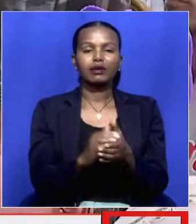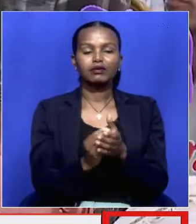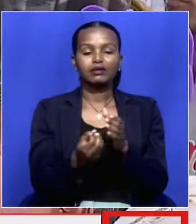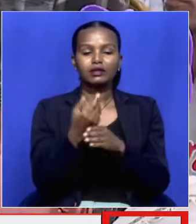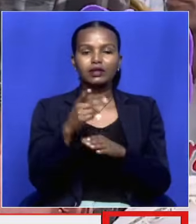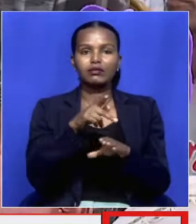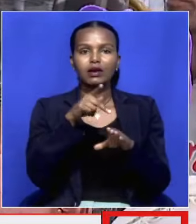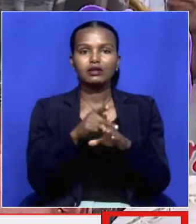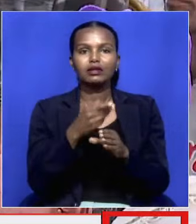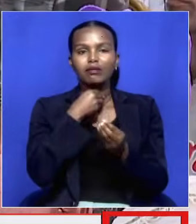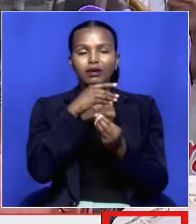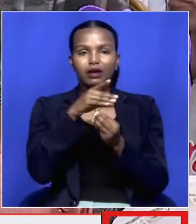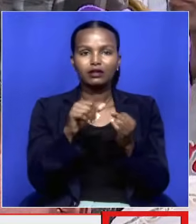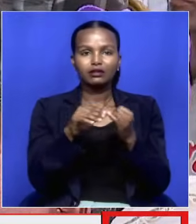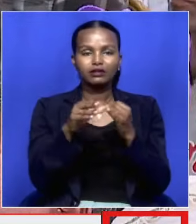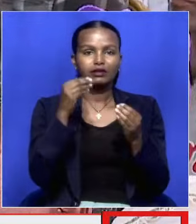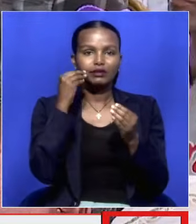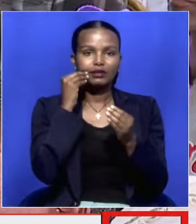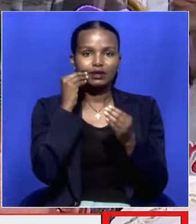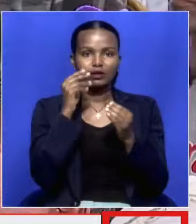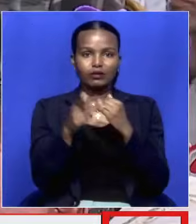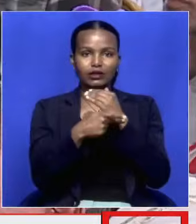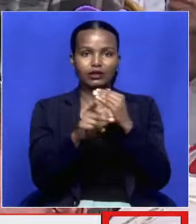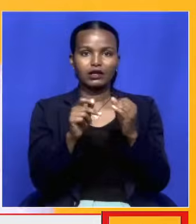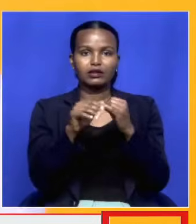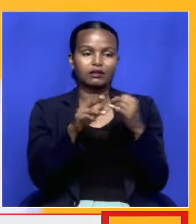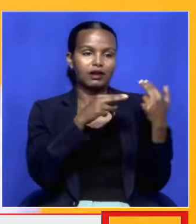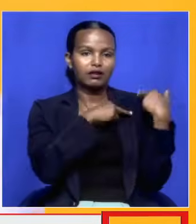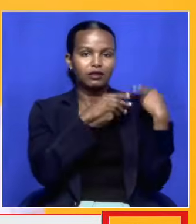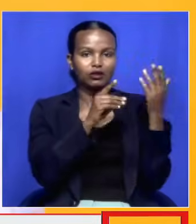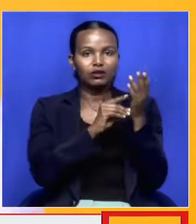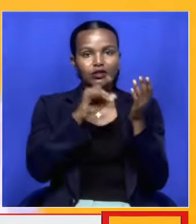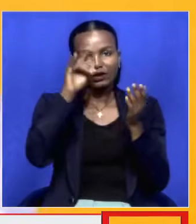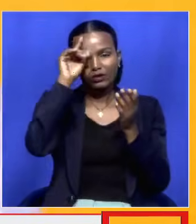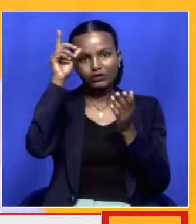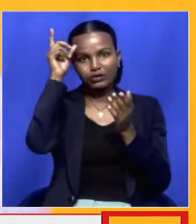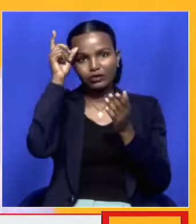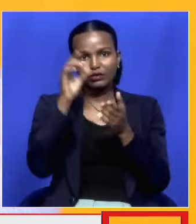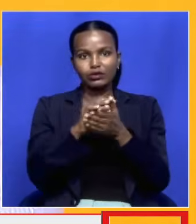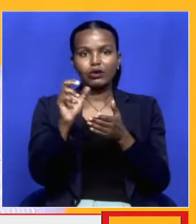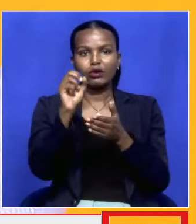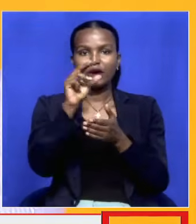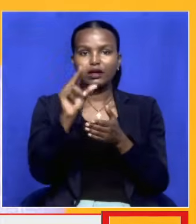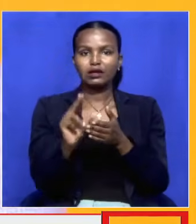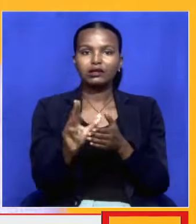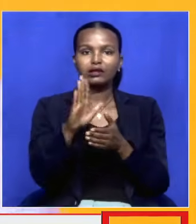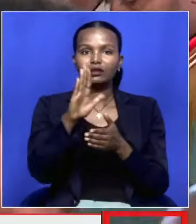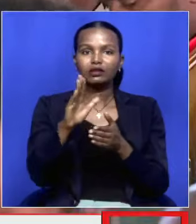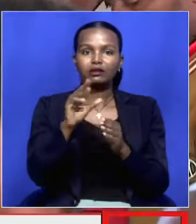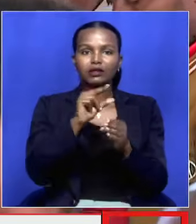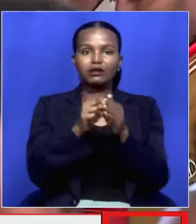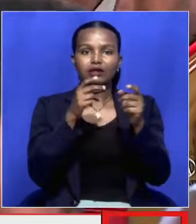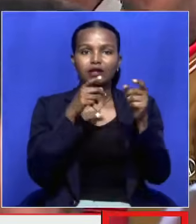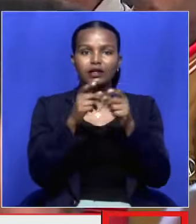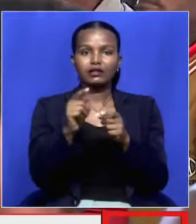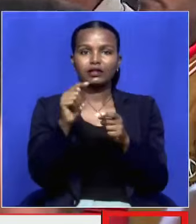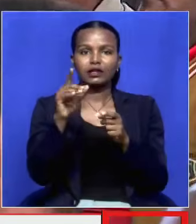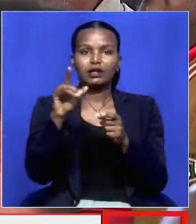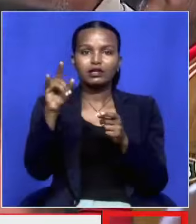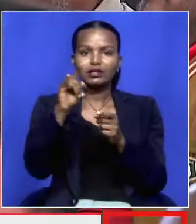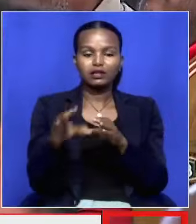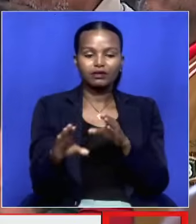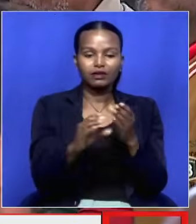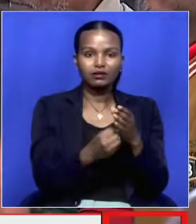በብልጽግና ፓርቲ የአማራ ክልል ቅርንጫፍ ጽህፈት ቤት የፖለቲካ ዘርፍ ኃላፊ ዶክተር ዘሪሁን ፍቅሩ የዋግ ኽምራ ብሔረሰብ አስተዳደርና የተከዜ ተፋሰስ